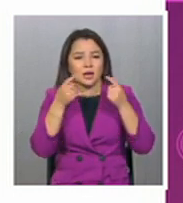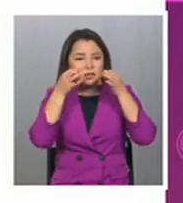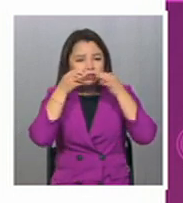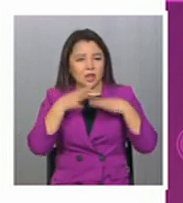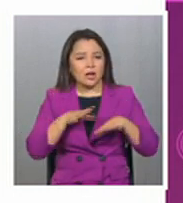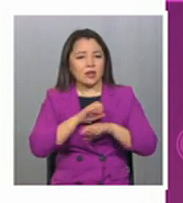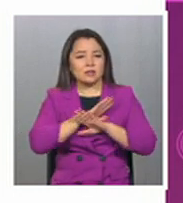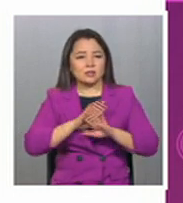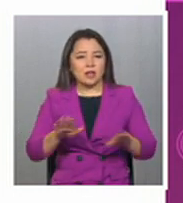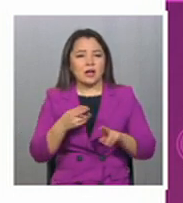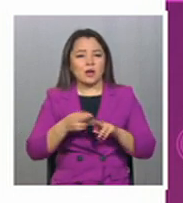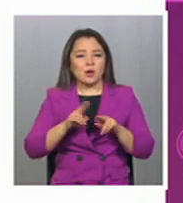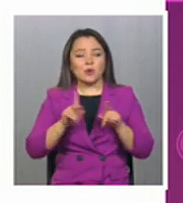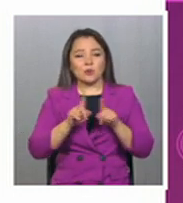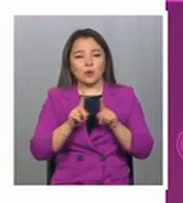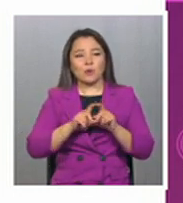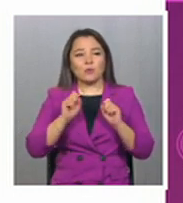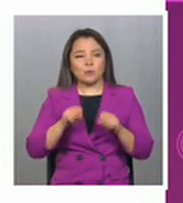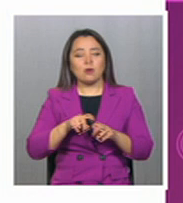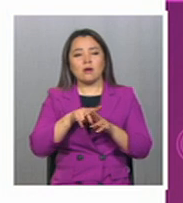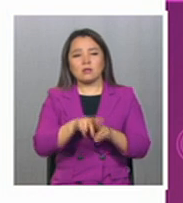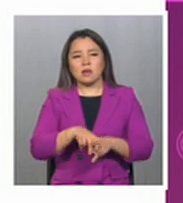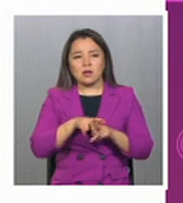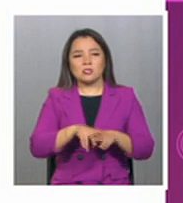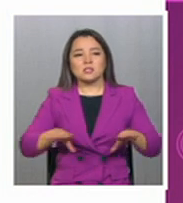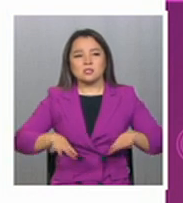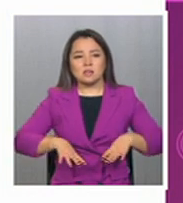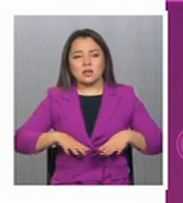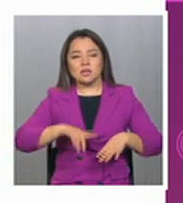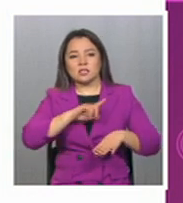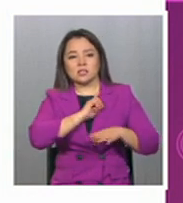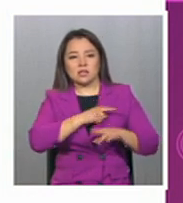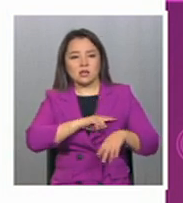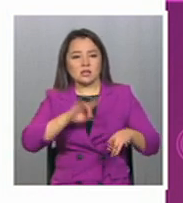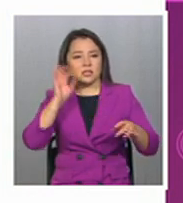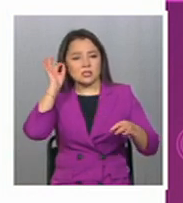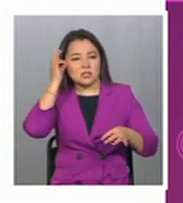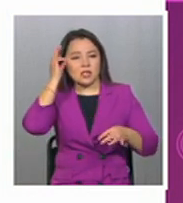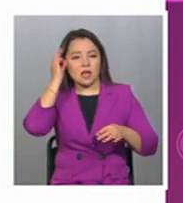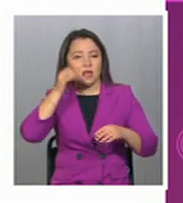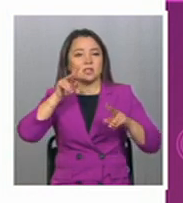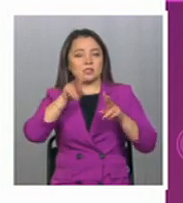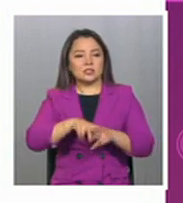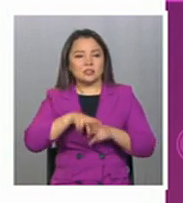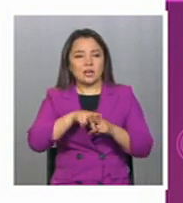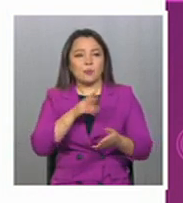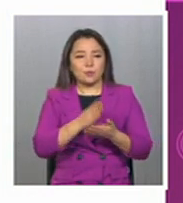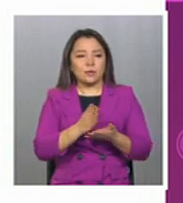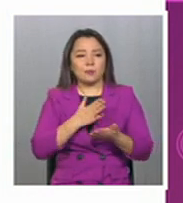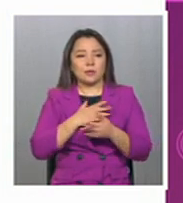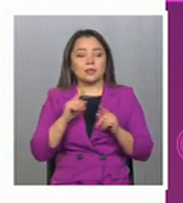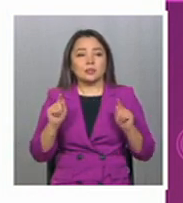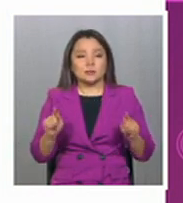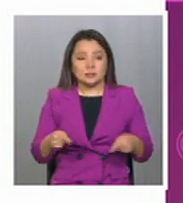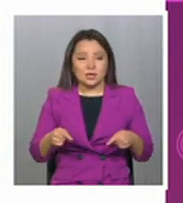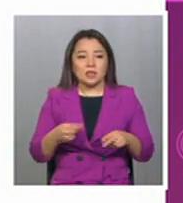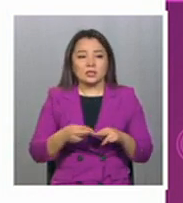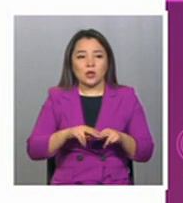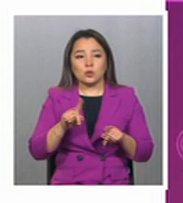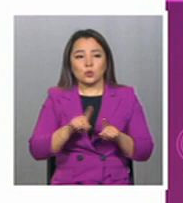болғаны, дөңкілдетіп даланы атым шауып барады. Күшімді сабақырғы, қыса түстім,